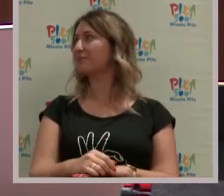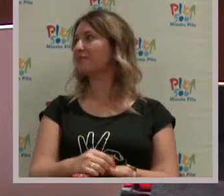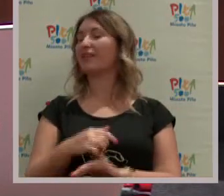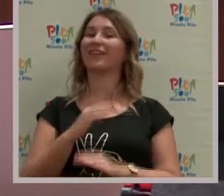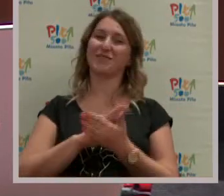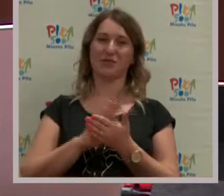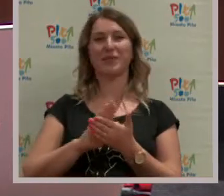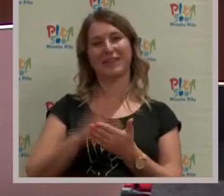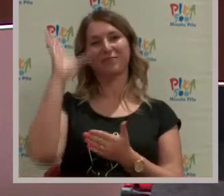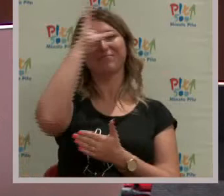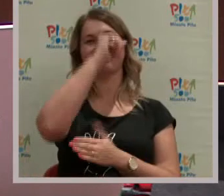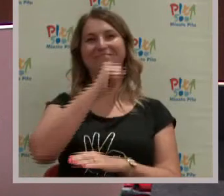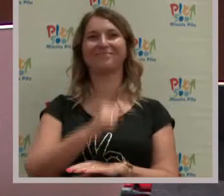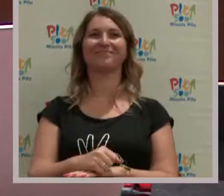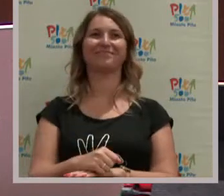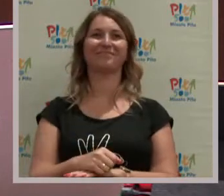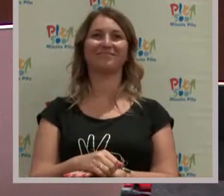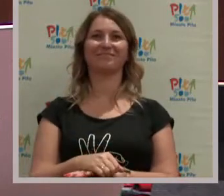przepraszam dobrze